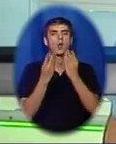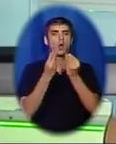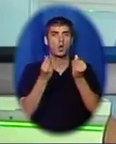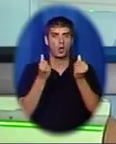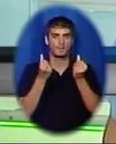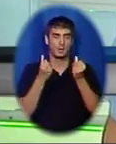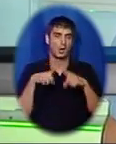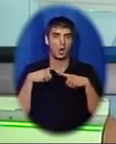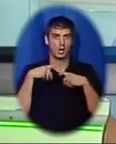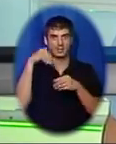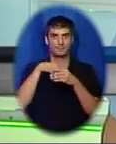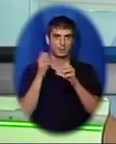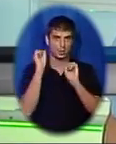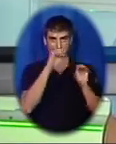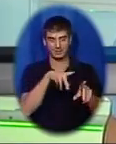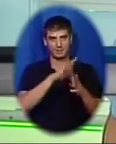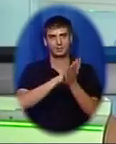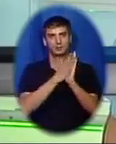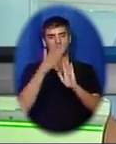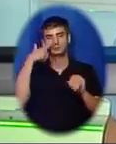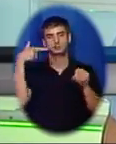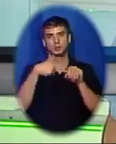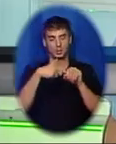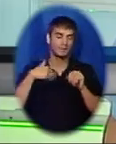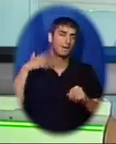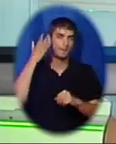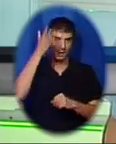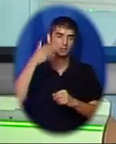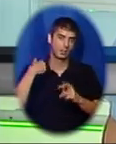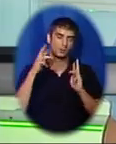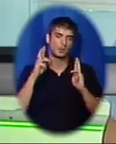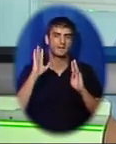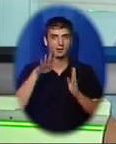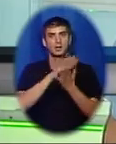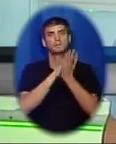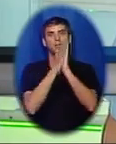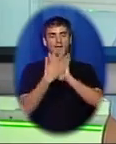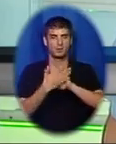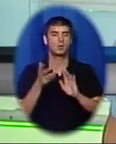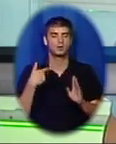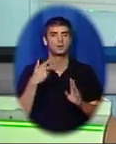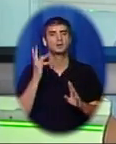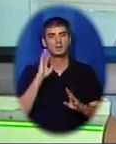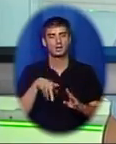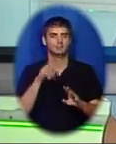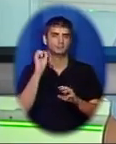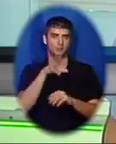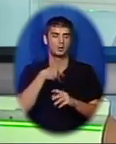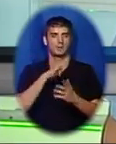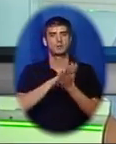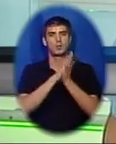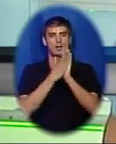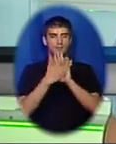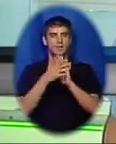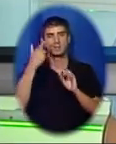האורגני שבתוך הפסולת לסולר, ובעתיד אנחנו מקווים גם שיהפוך, נוכל להפוך גם את הפסולת